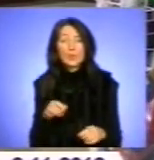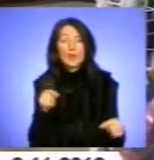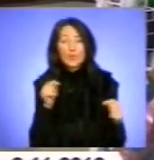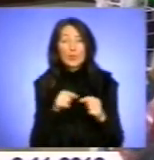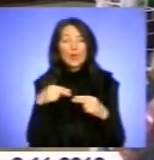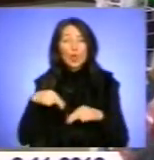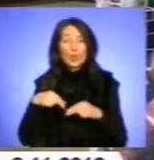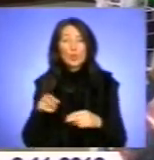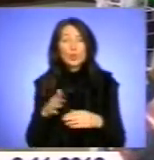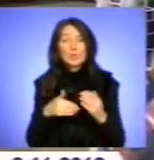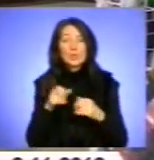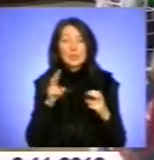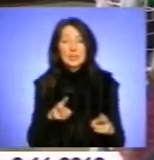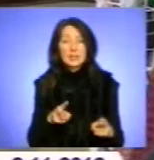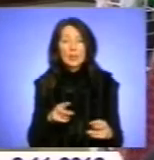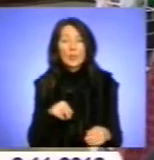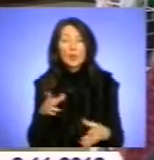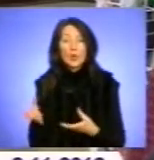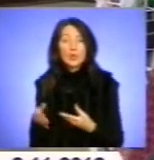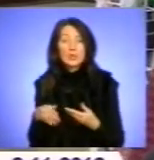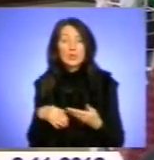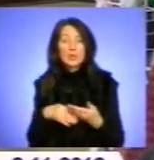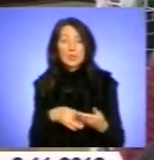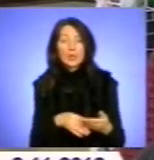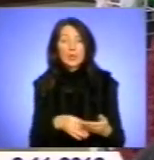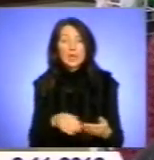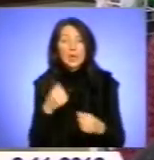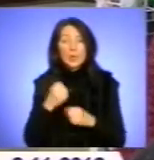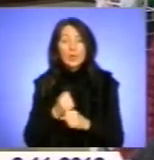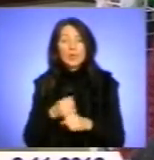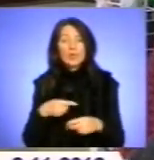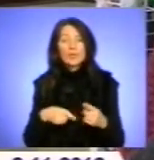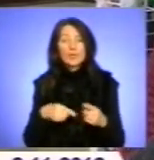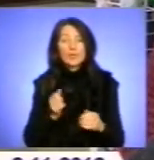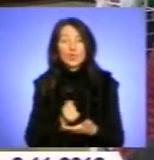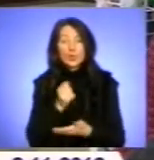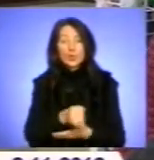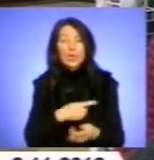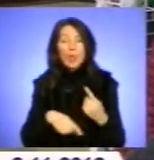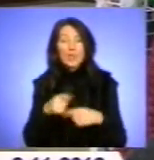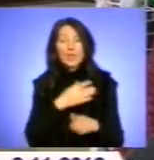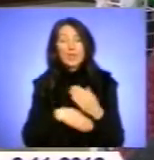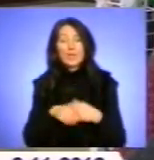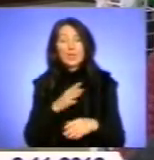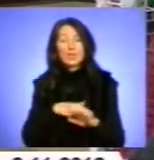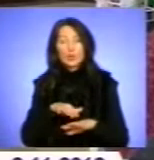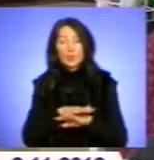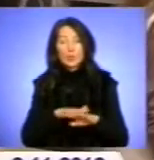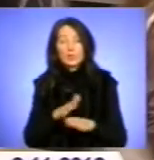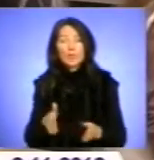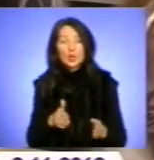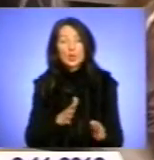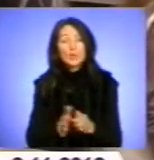відповідну роботу спеціалістів, про сприяння працевлаштуванню, повернення інваліда в суспільство шляхом забезпечення його права на